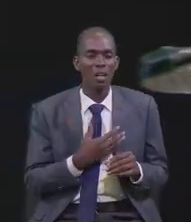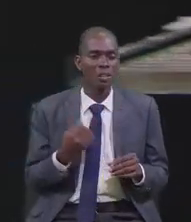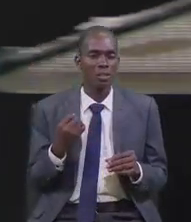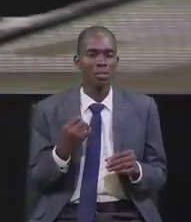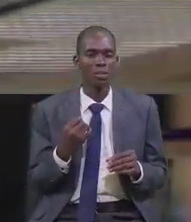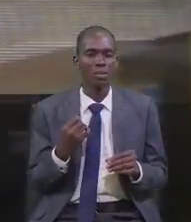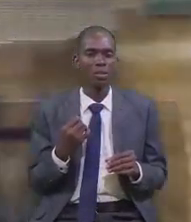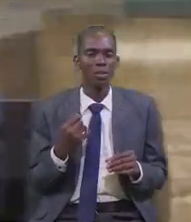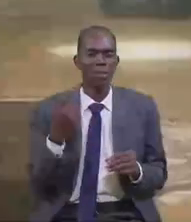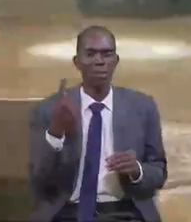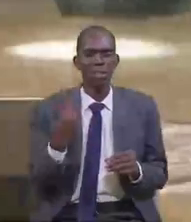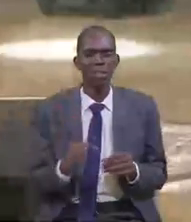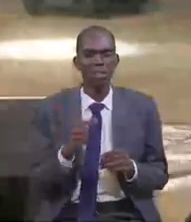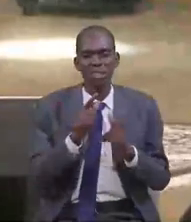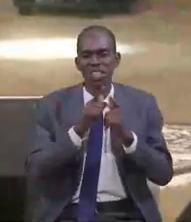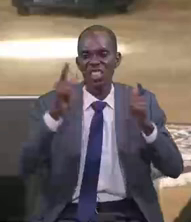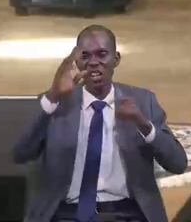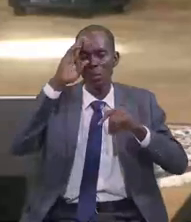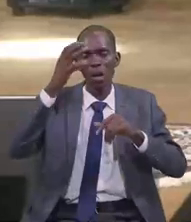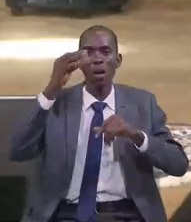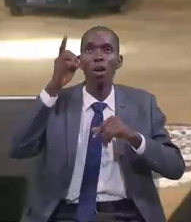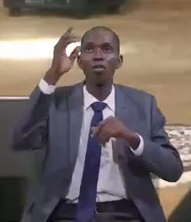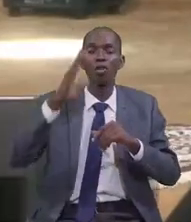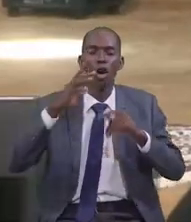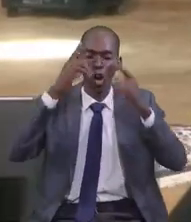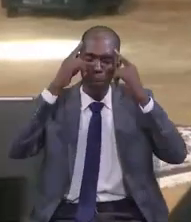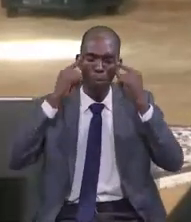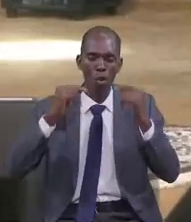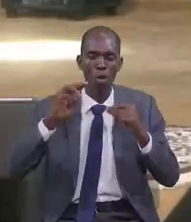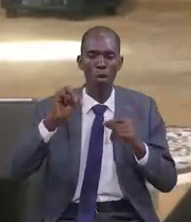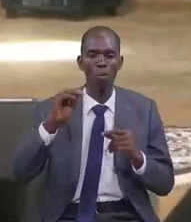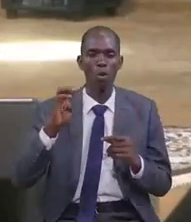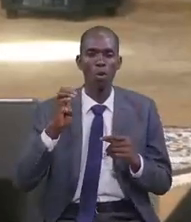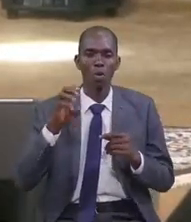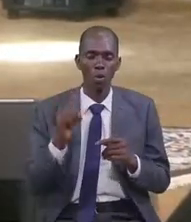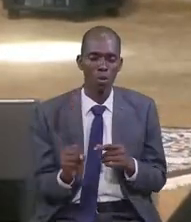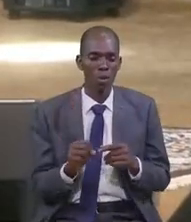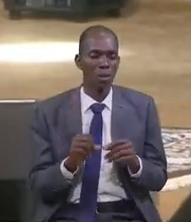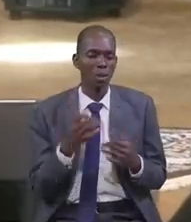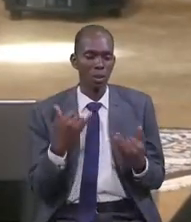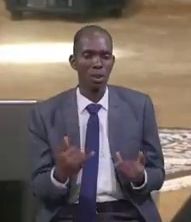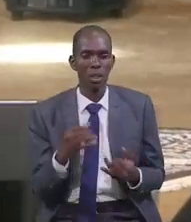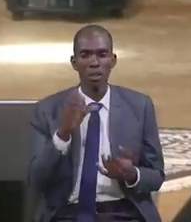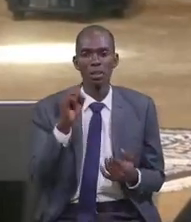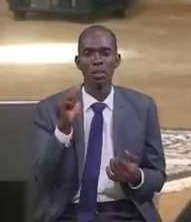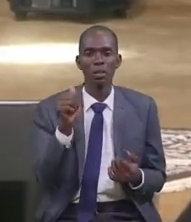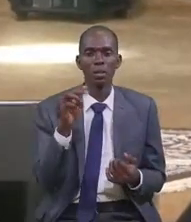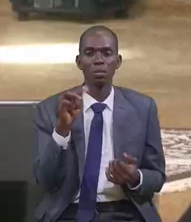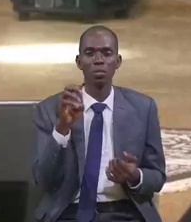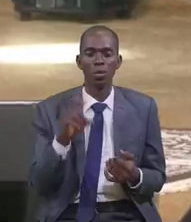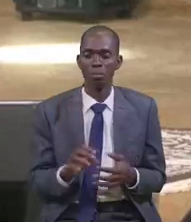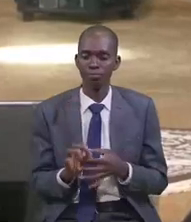les grands hommes de Dieu, Moïse et Samuel, est associé à Moïse et à